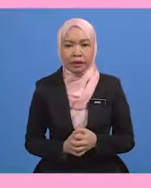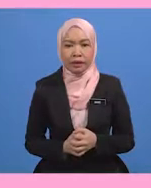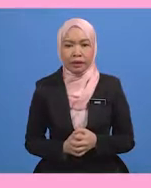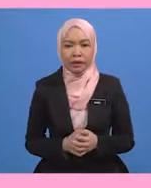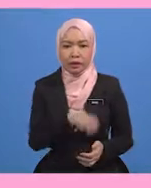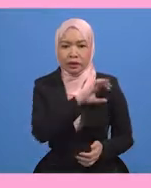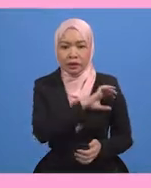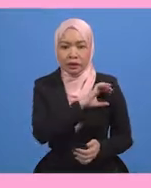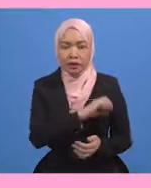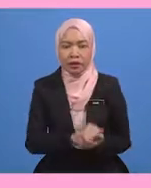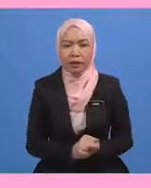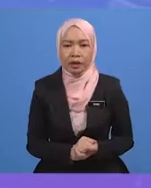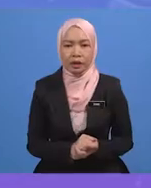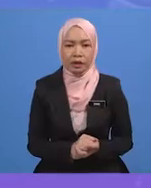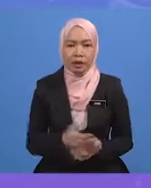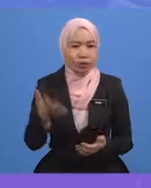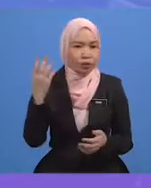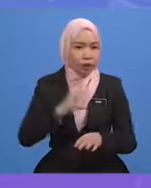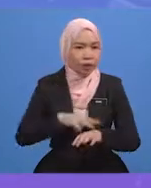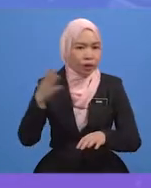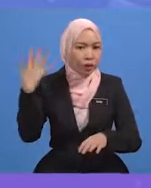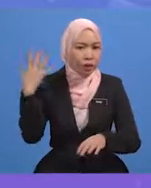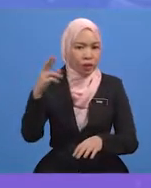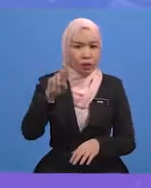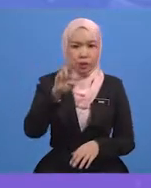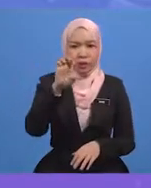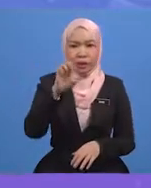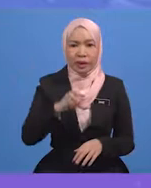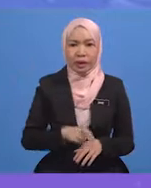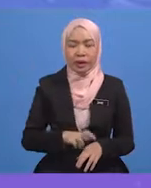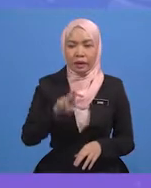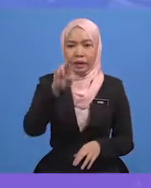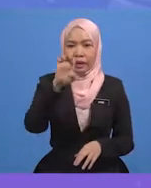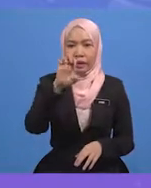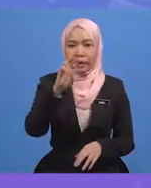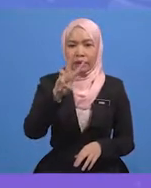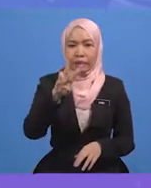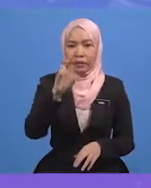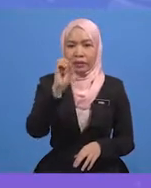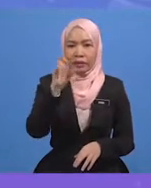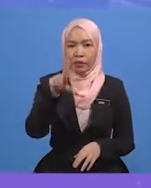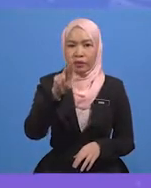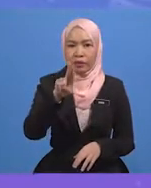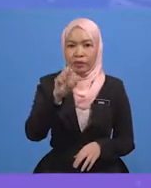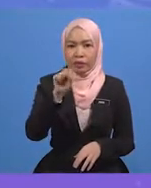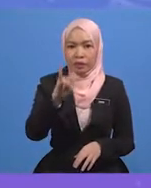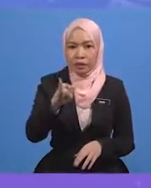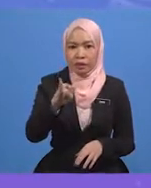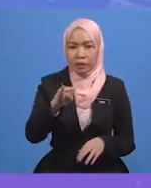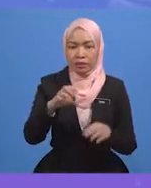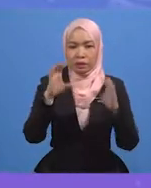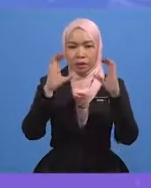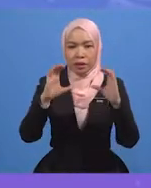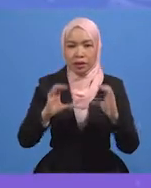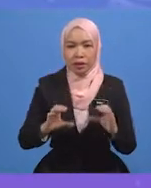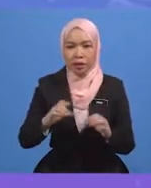terhadap penjajah Belanda. Hamka telah mengatur beberapa strategi untuk membangkitkan semangat